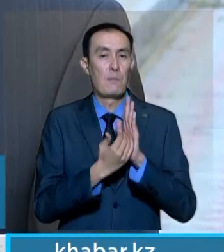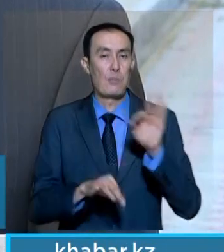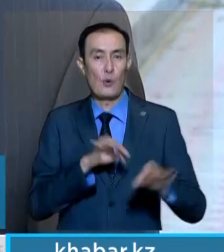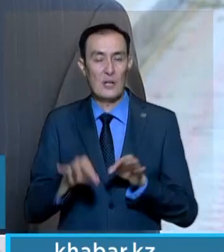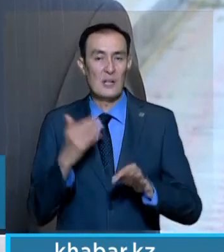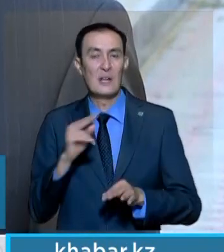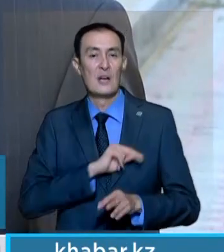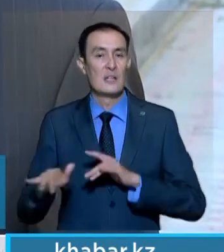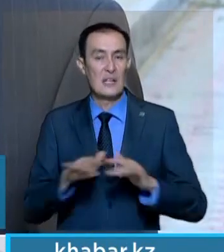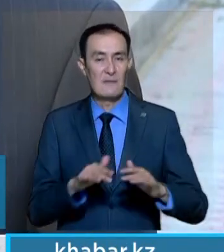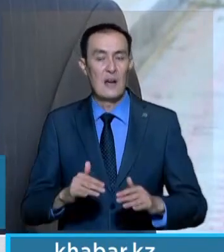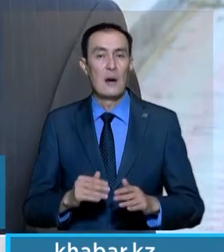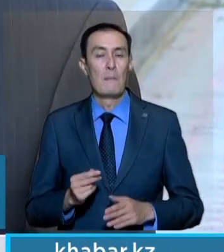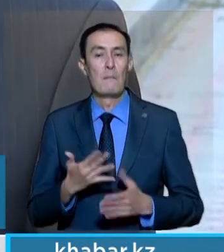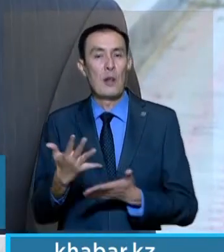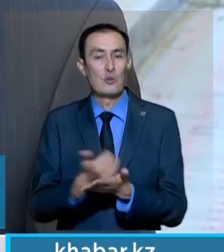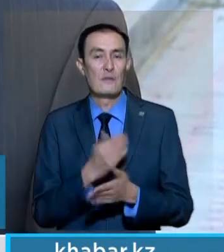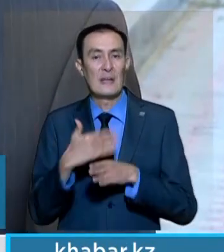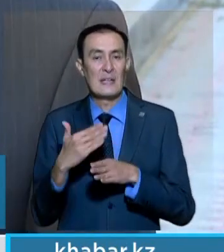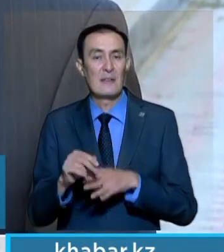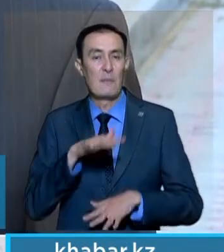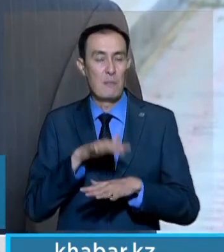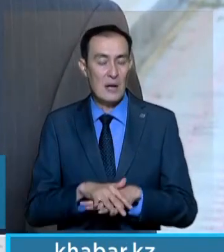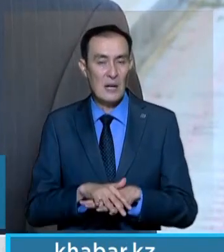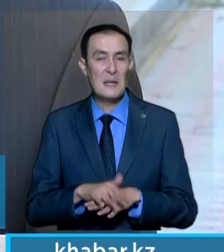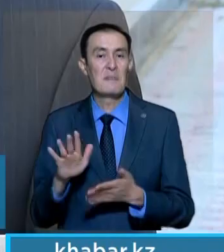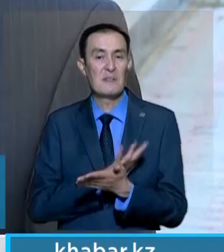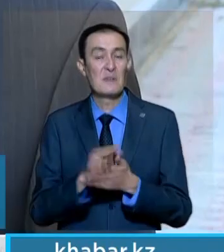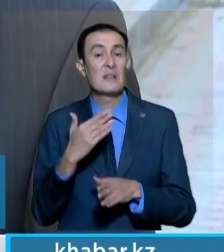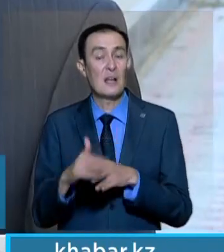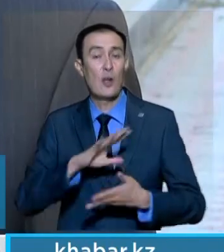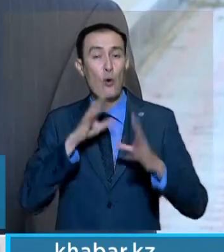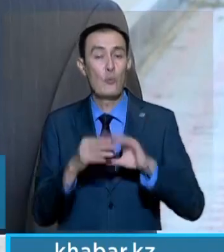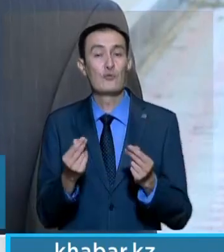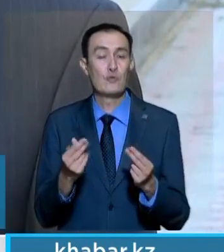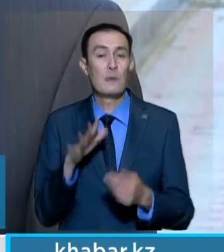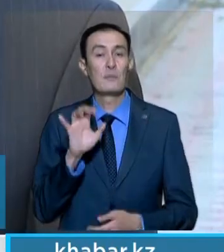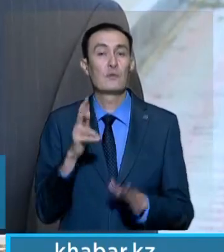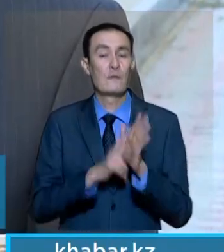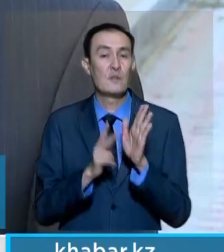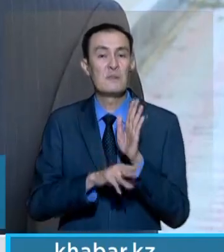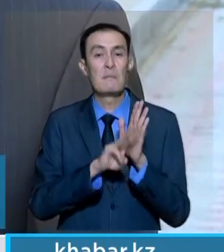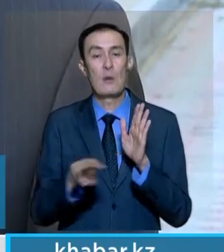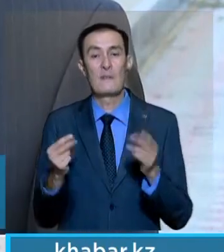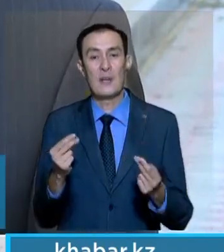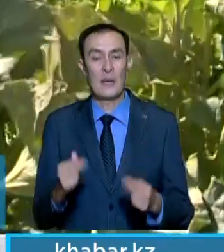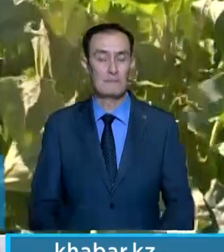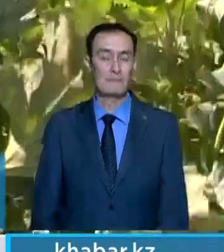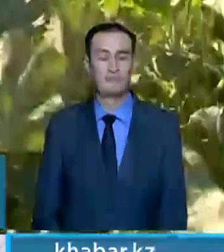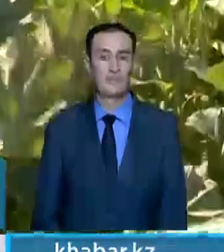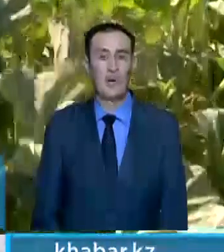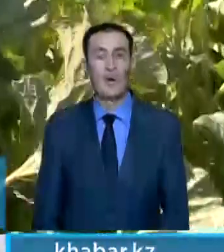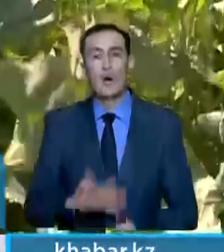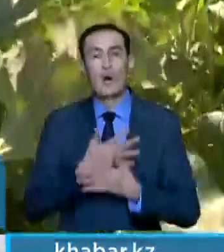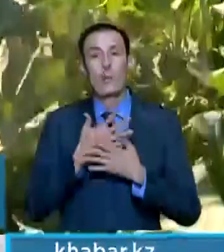Они ведут свою деятельность, получив кредиты в банках второго уровня и безвозмездные гранты на общую сумму 580 миллионов тенге.